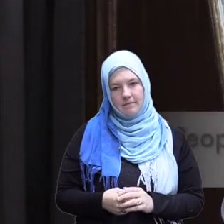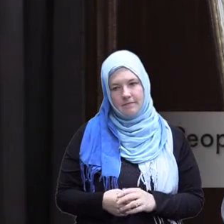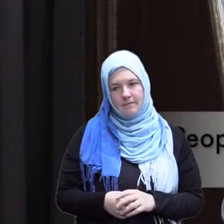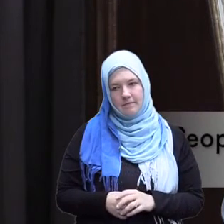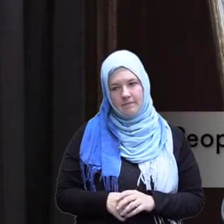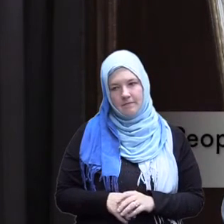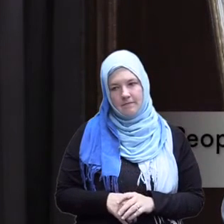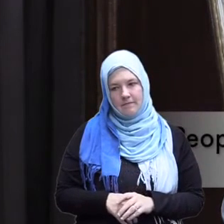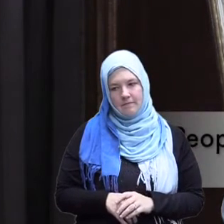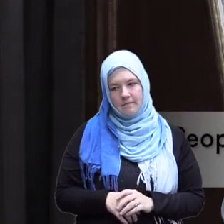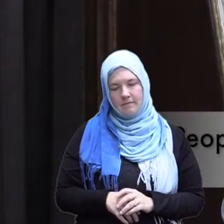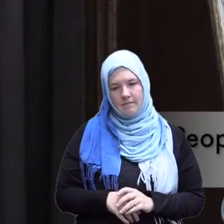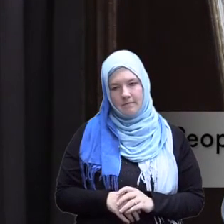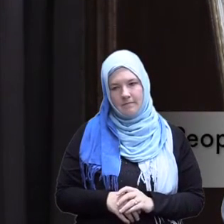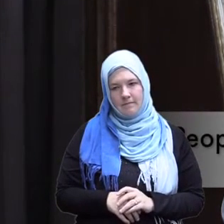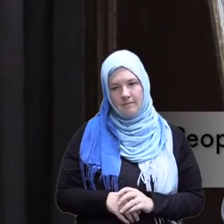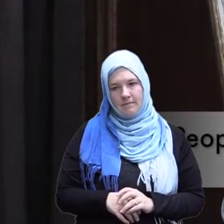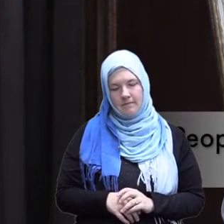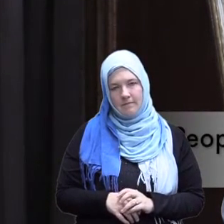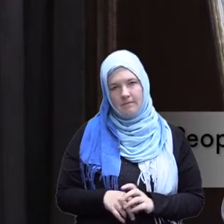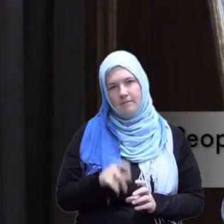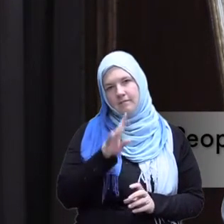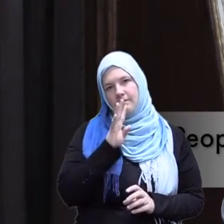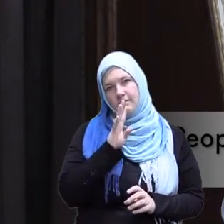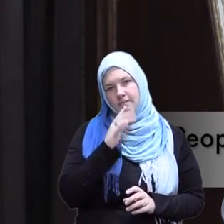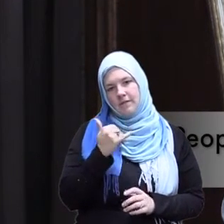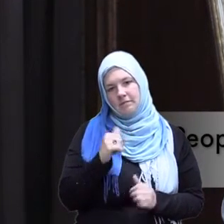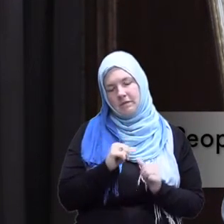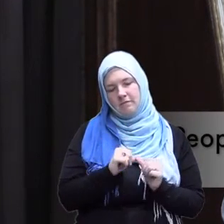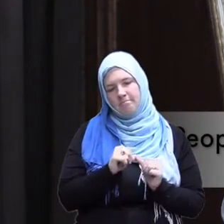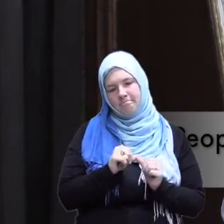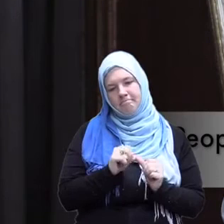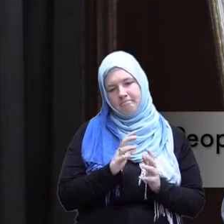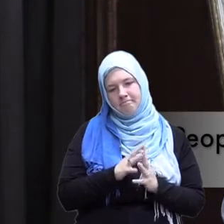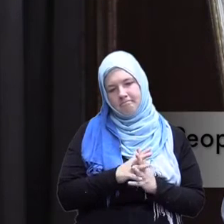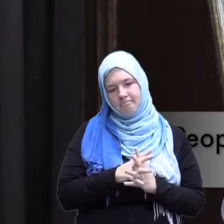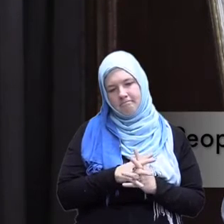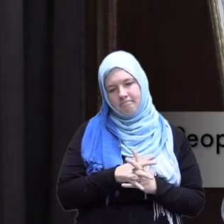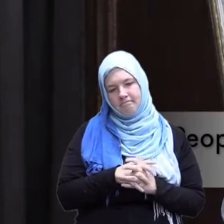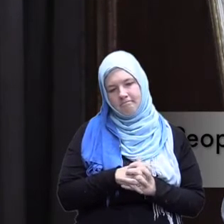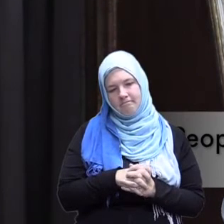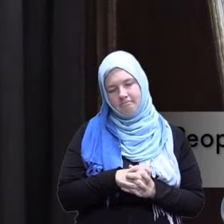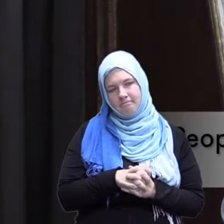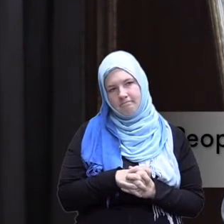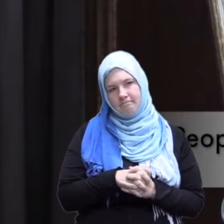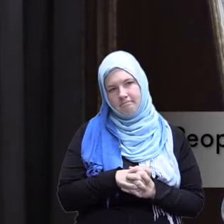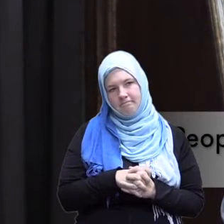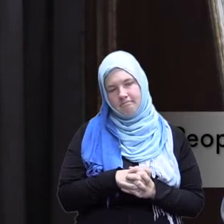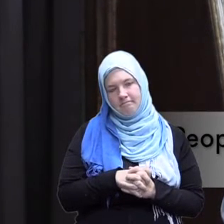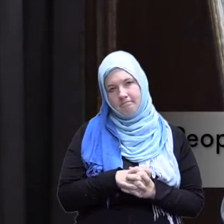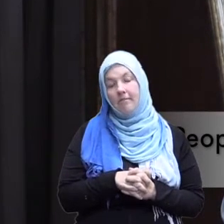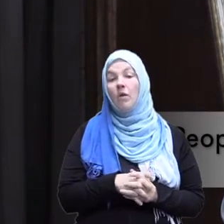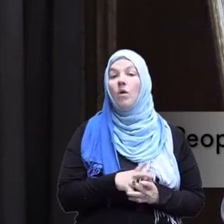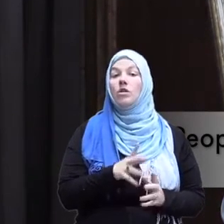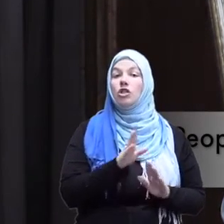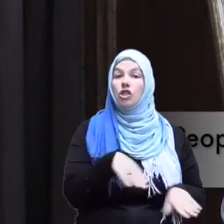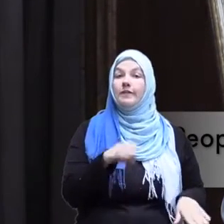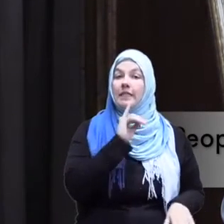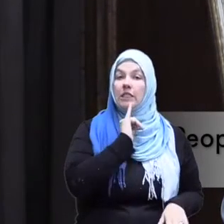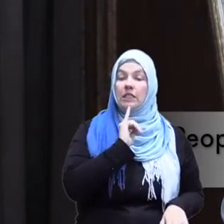مِمَّا يَكْسِبُونَ وَقَالُوا لَنْ تَمَسَّنَا النَّارُ إِلَّا أَيَّامًا مَعْدُودَةً. One of their claims